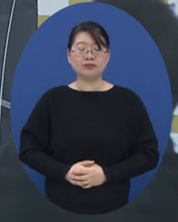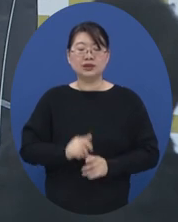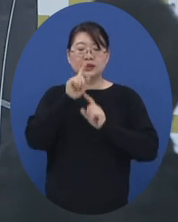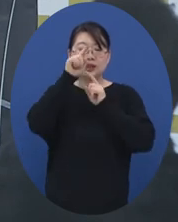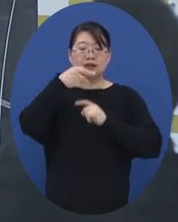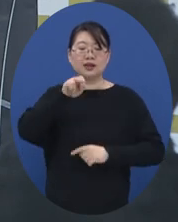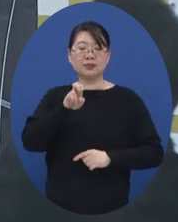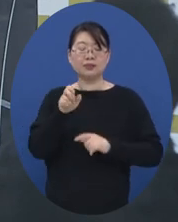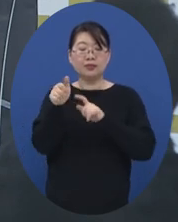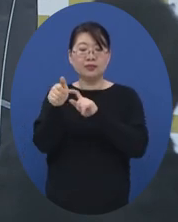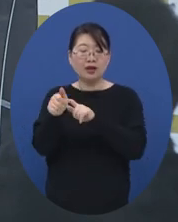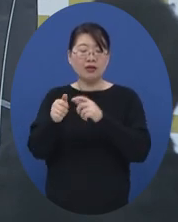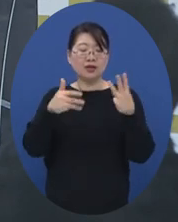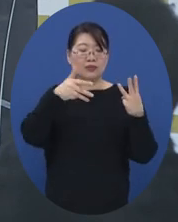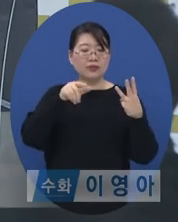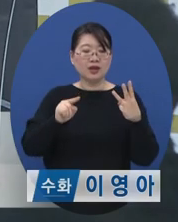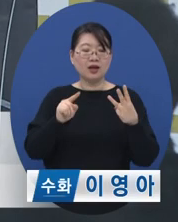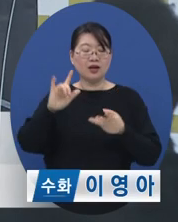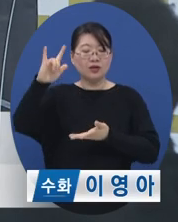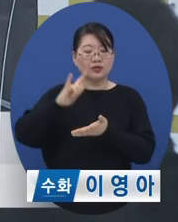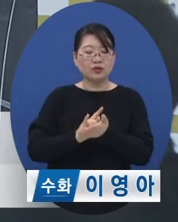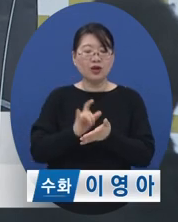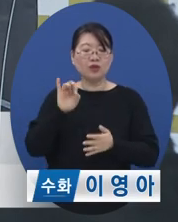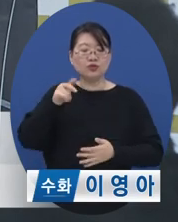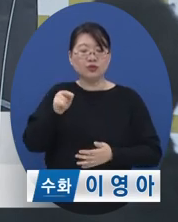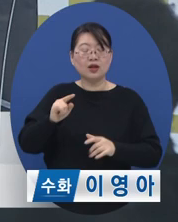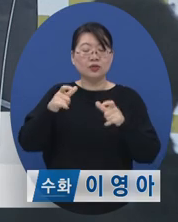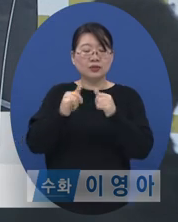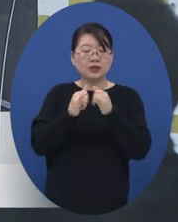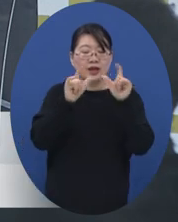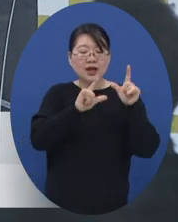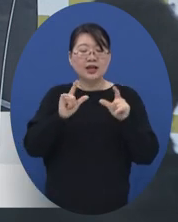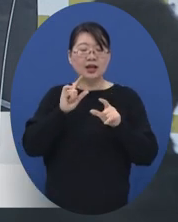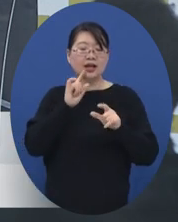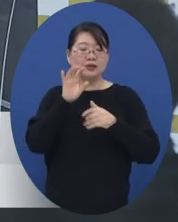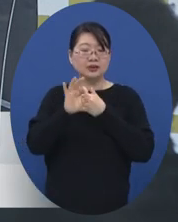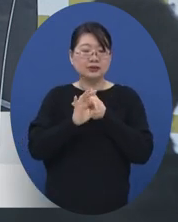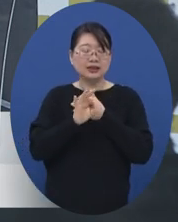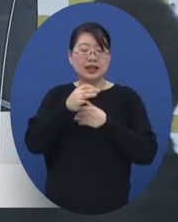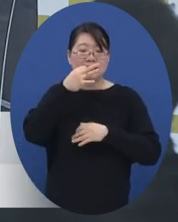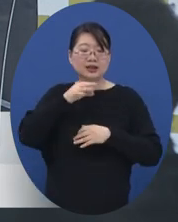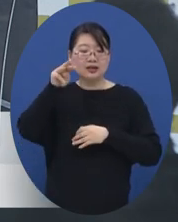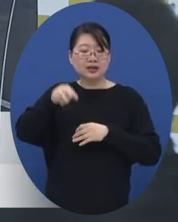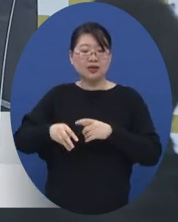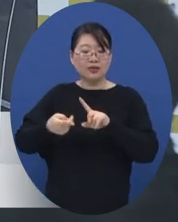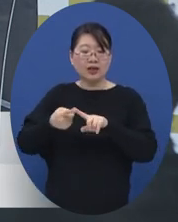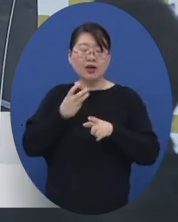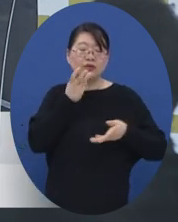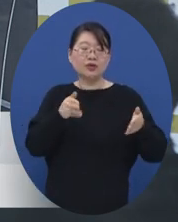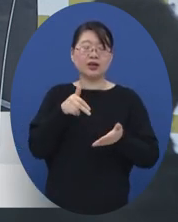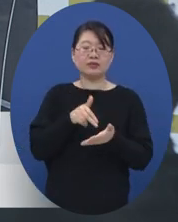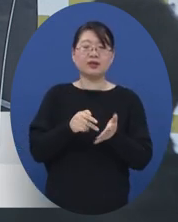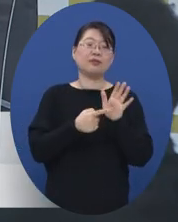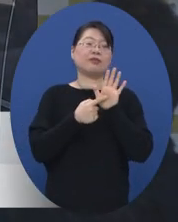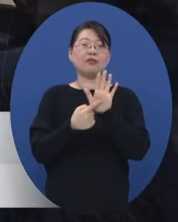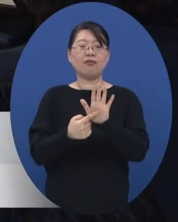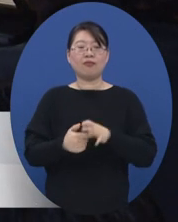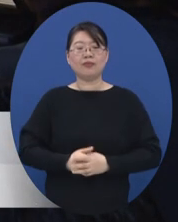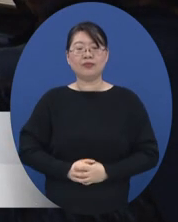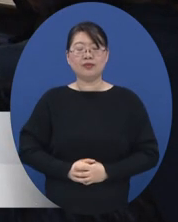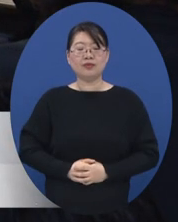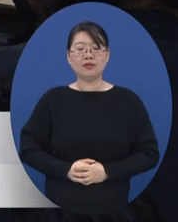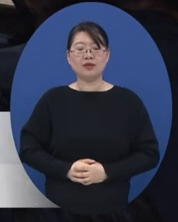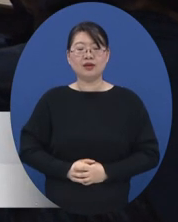이재명 경기도지사가 3차 귀국한 우한교민이 생활할 이천 임시시설 운영에 대한 경기도의 입장을 발표했습니다.